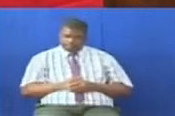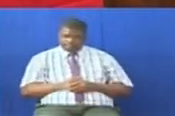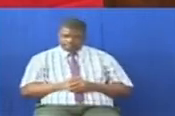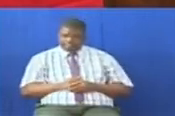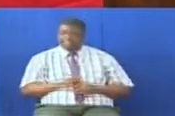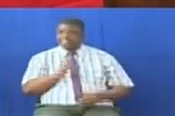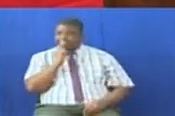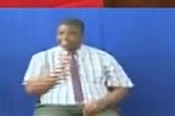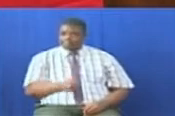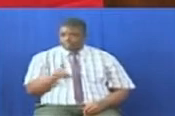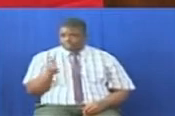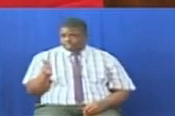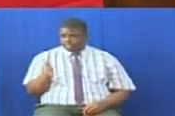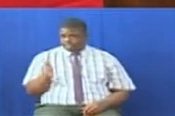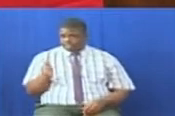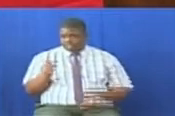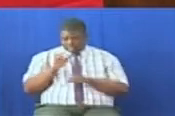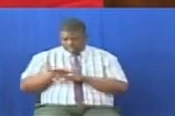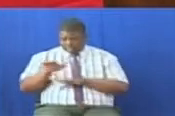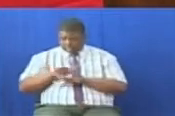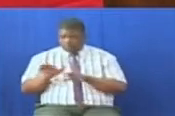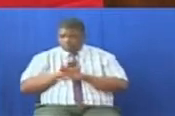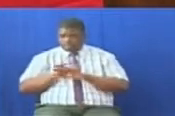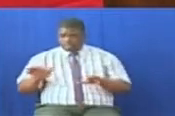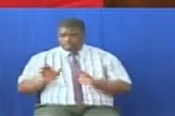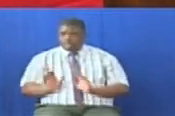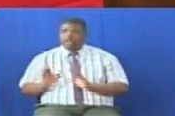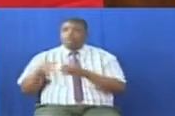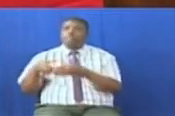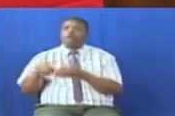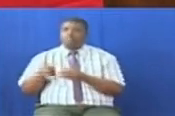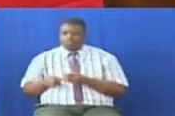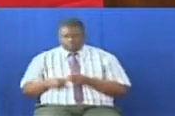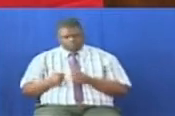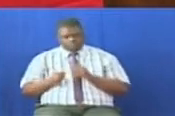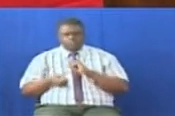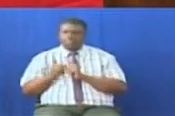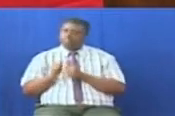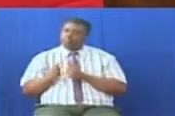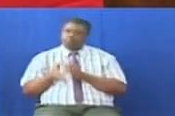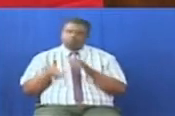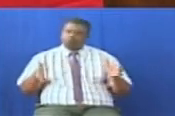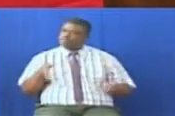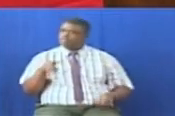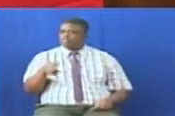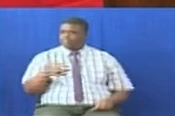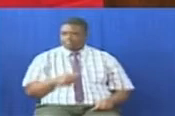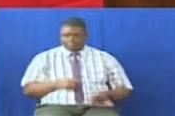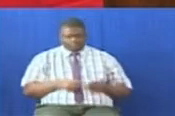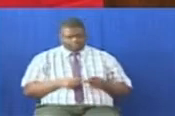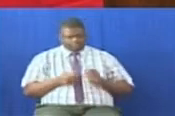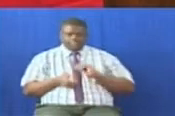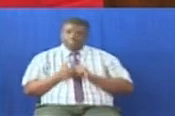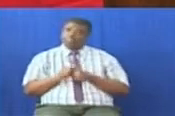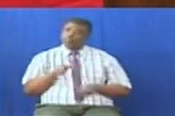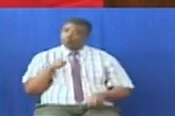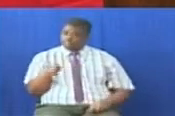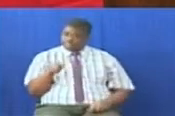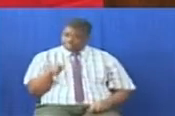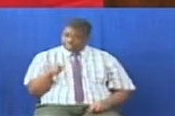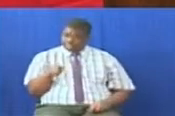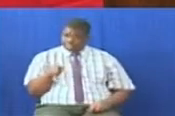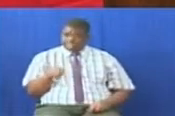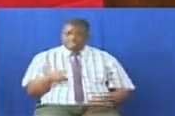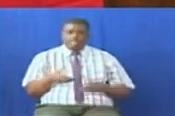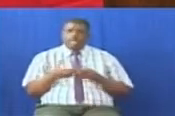Mheshimiwa Naibu Spika, kama ilivyoelezwa na kamati, hili ni tatizo kubwa. Na tatizo hili kimsingi